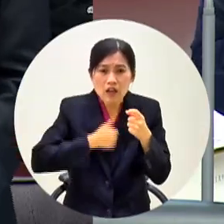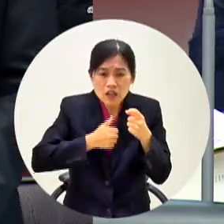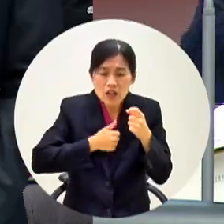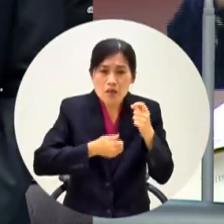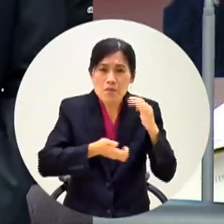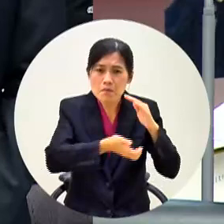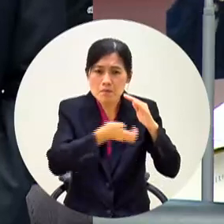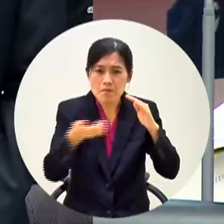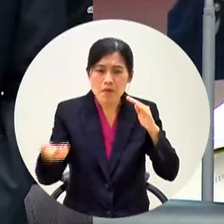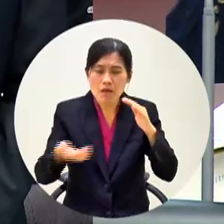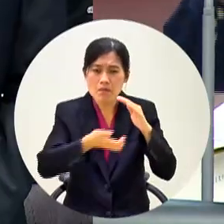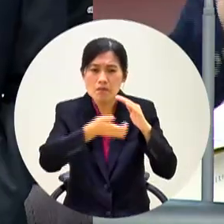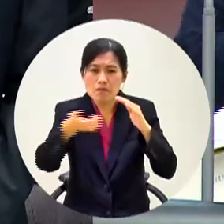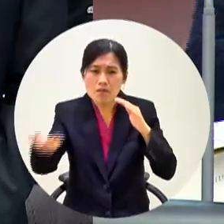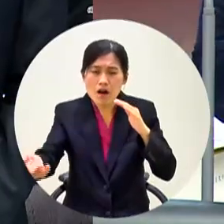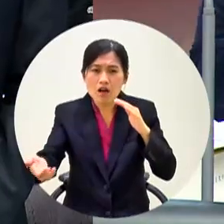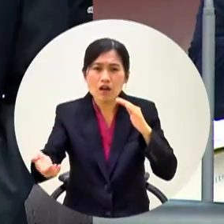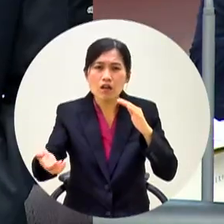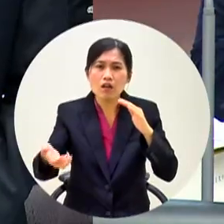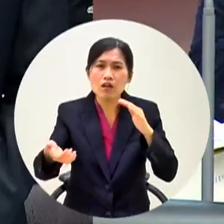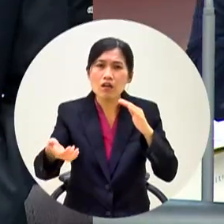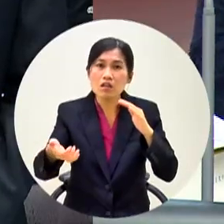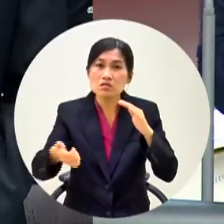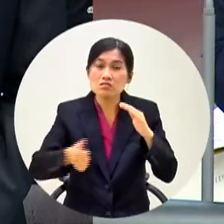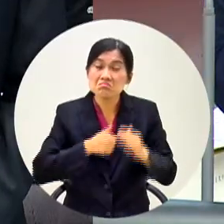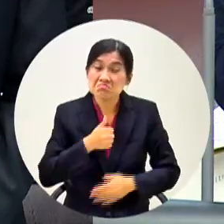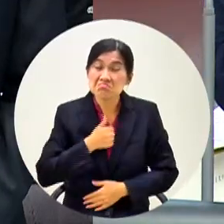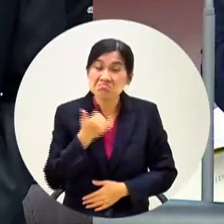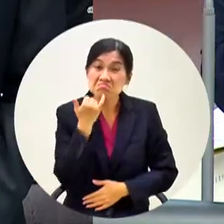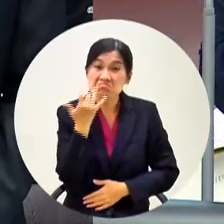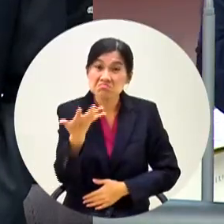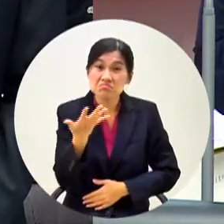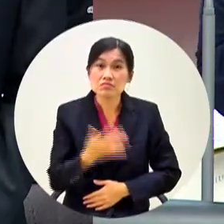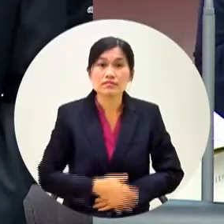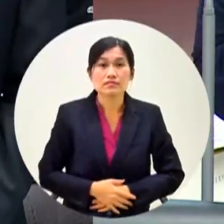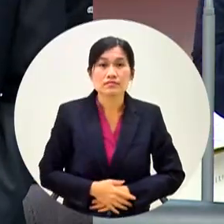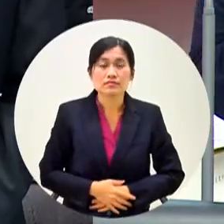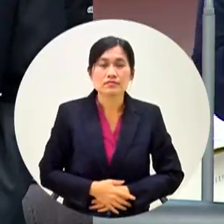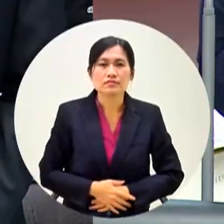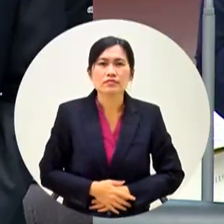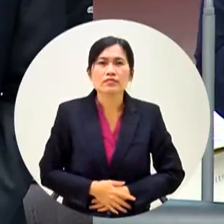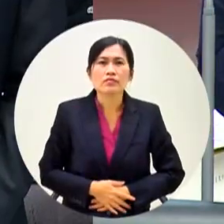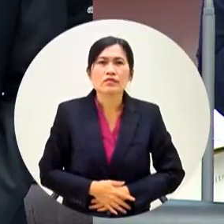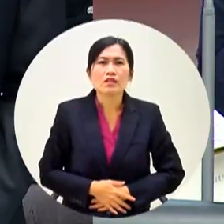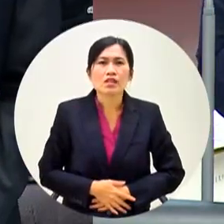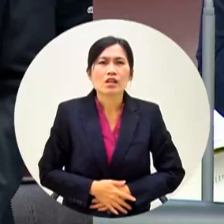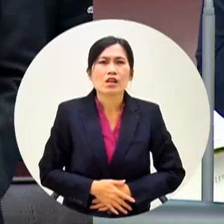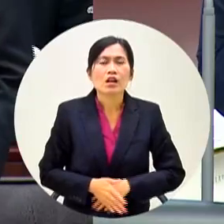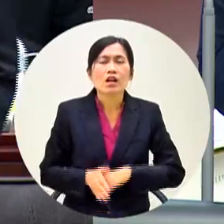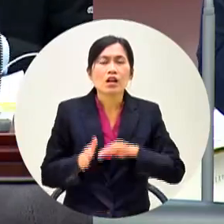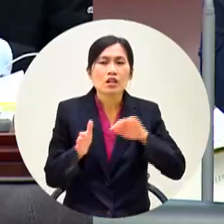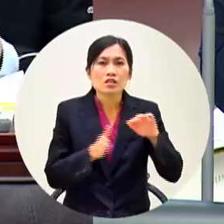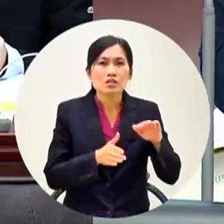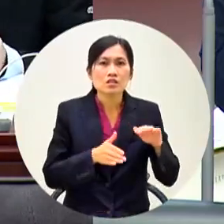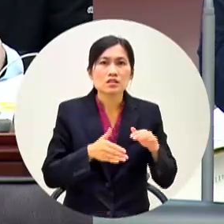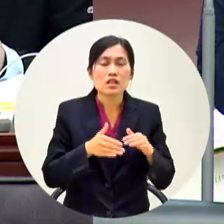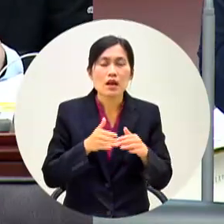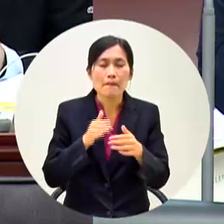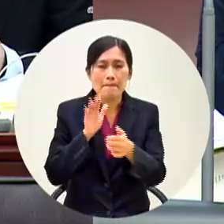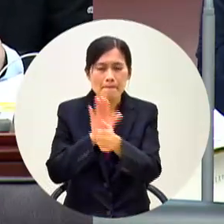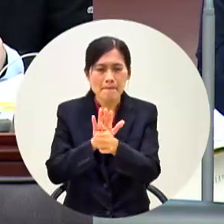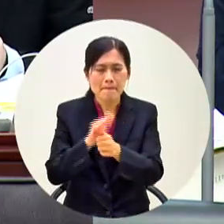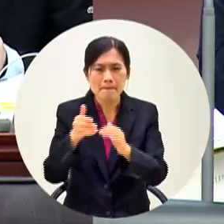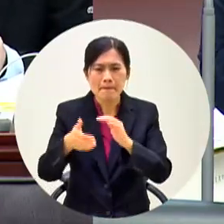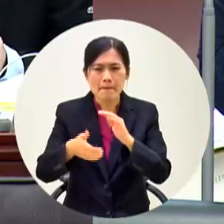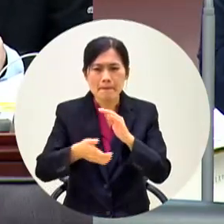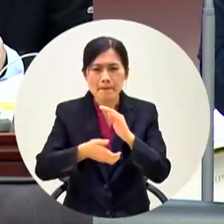村能够进行得了吗？能够进行得了吗？所以呢除了让迁村跟新